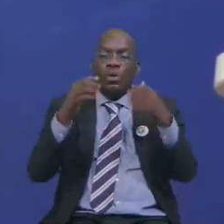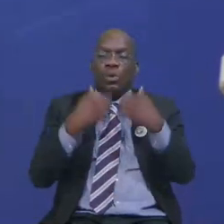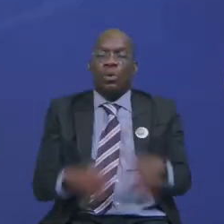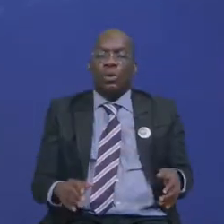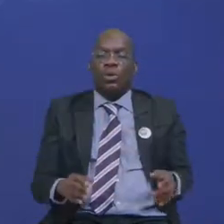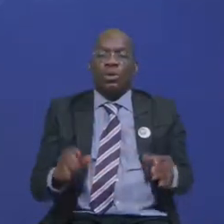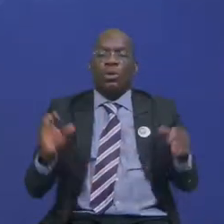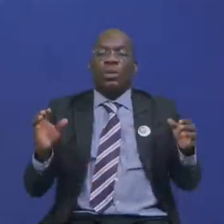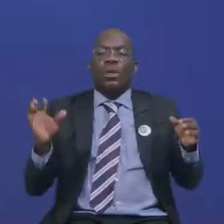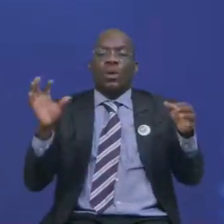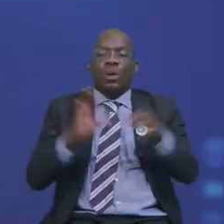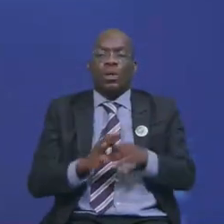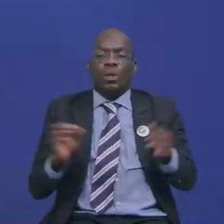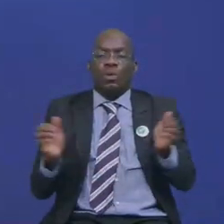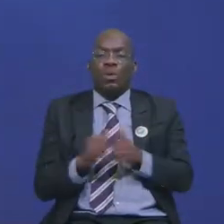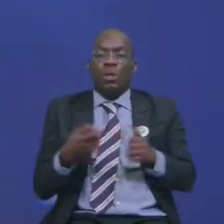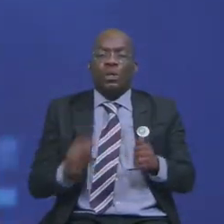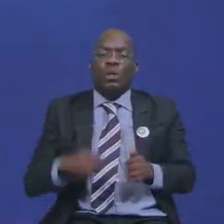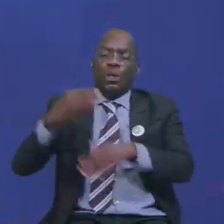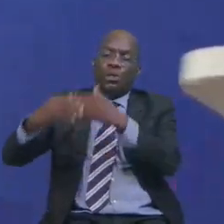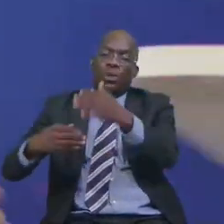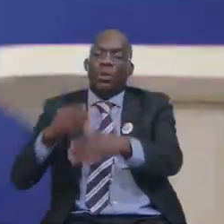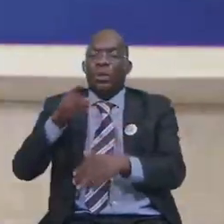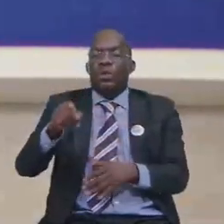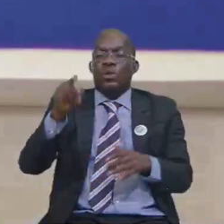avec le progrès que tu devrais avoir